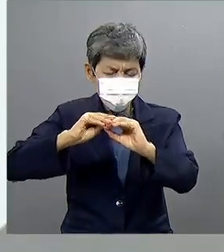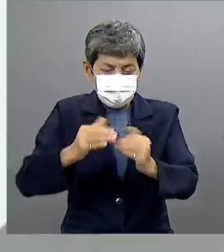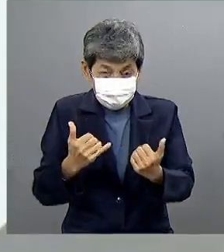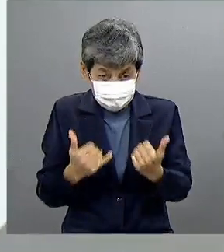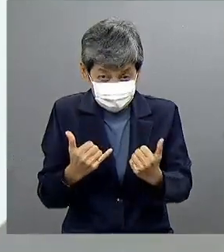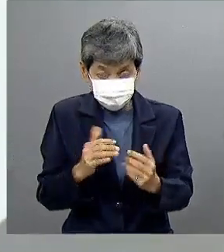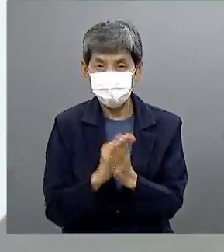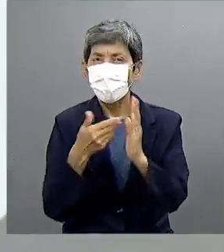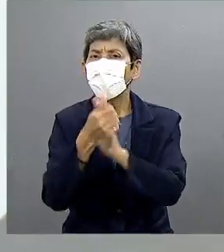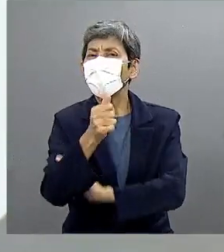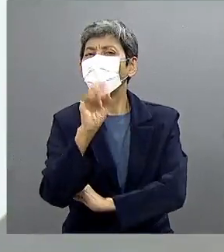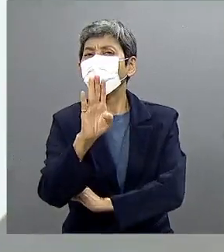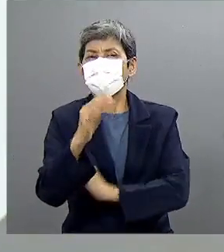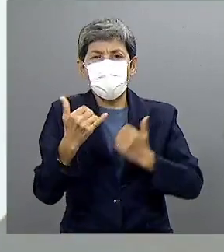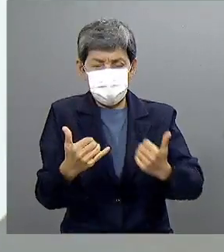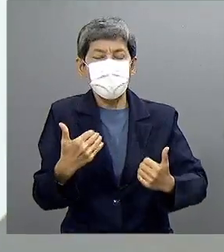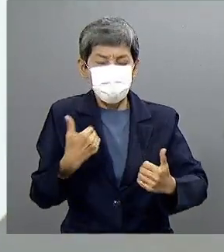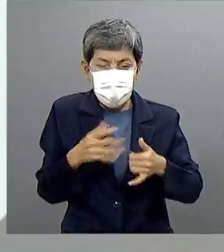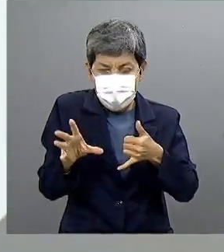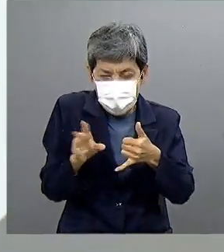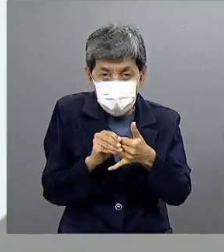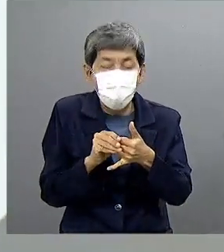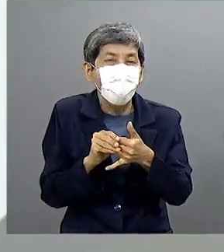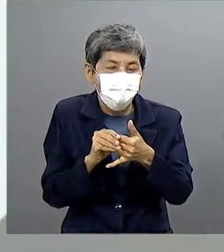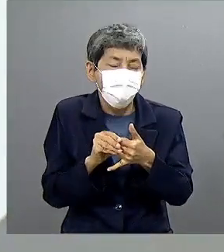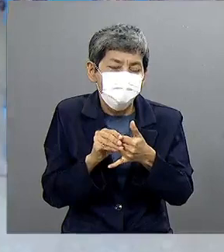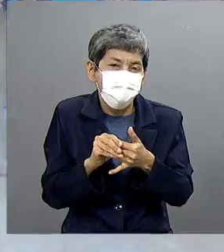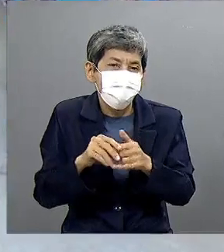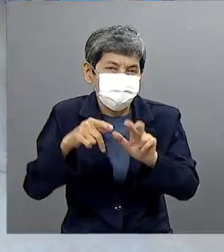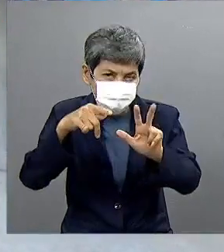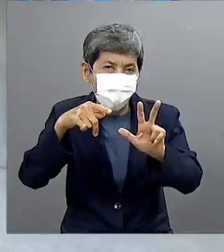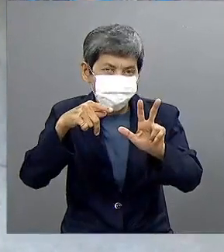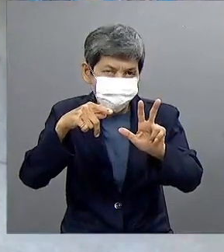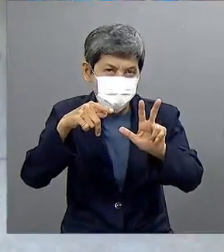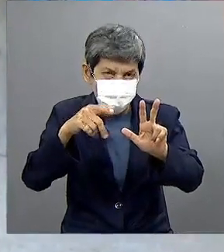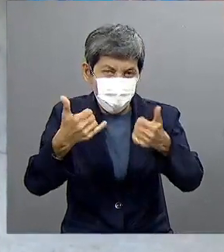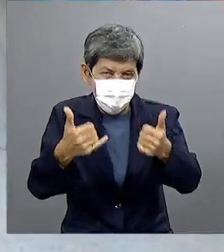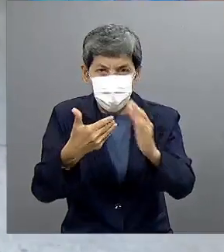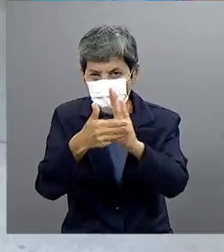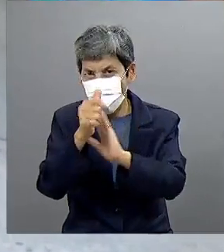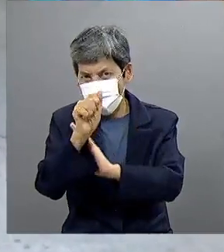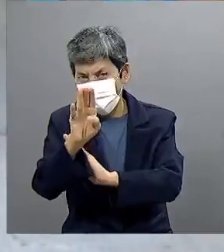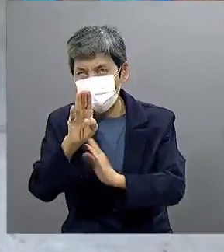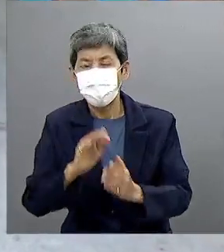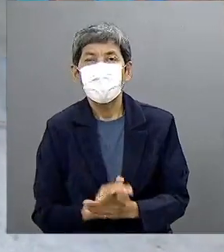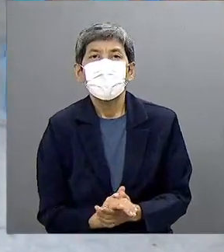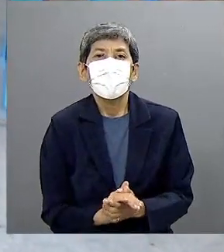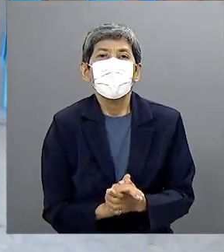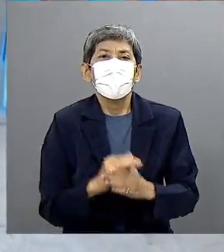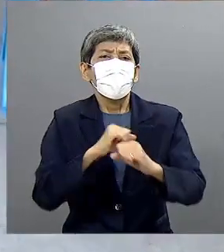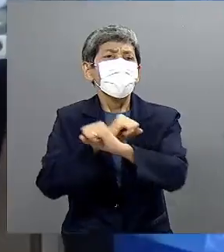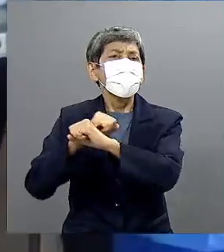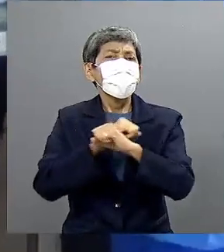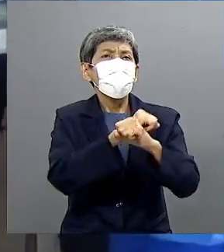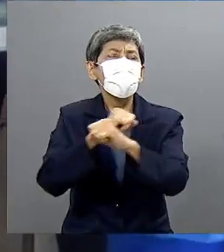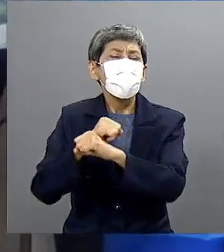ชธานีวันนี้มีผู้ติดเชื้ออีกนะคะเกือบ 3,000 คนค่ะเจ้าหน้าที่สำนักงานป้องกันควบคุมโรคที่10จังหวัดอุบล